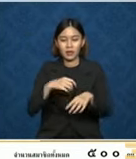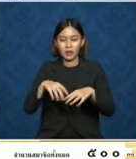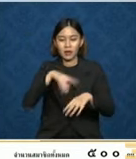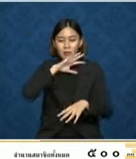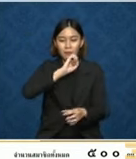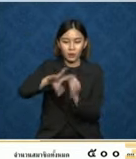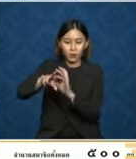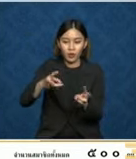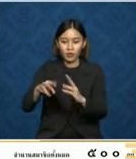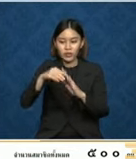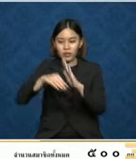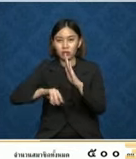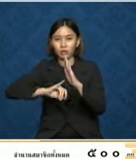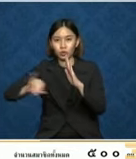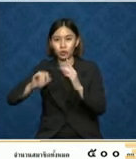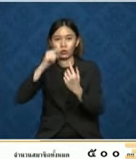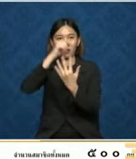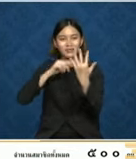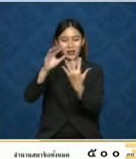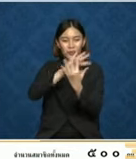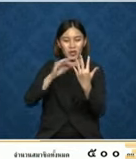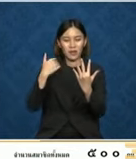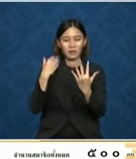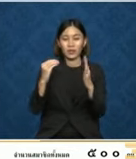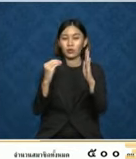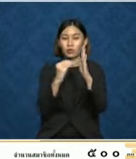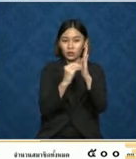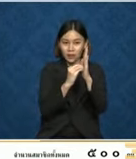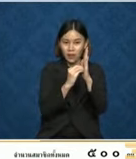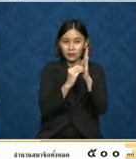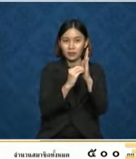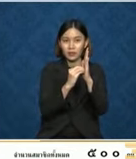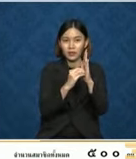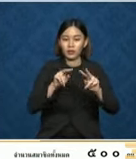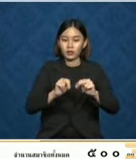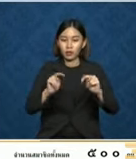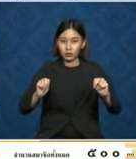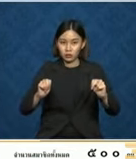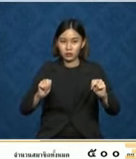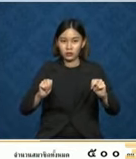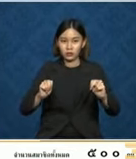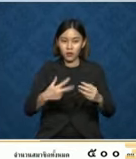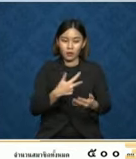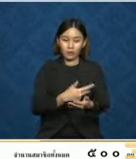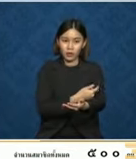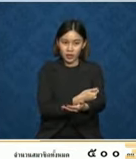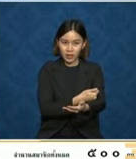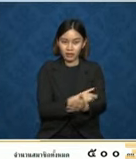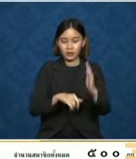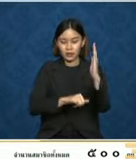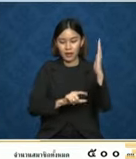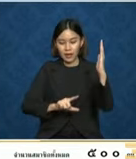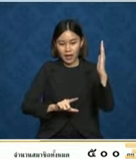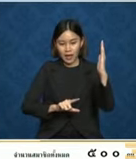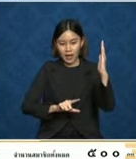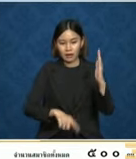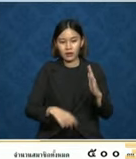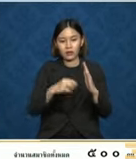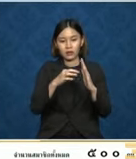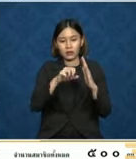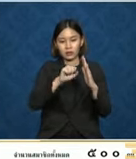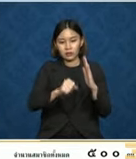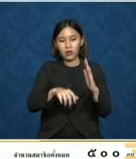อย่างถูกต้องนี้ทางประเทศของเราครับมีเพียงกรุงเทพมหานครนนทบุรีภูเก็ตยะลาสมุทรสงคร